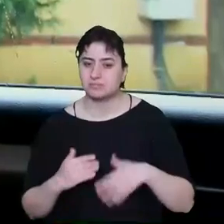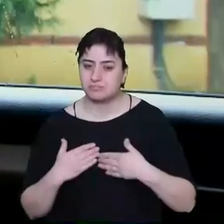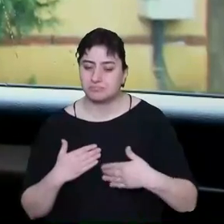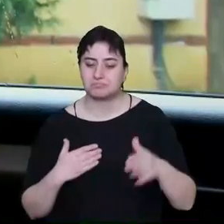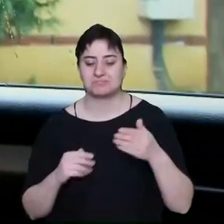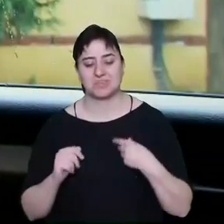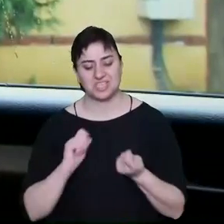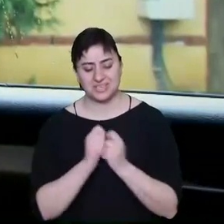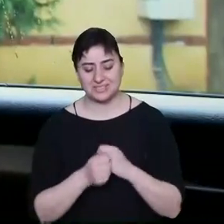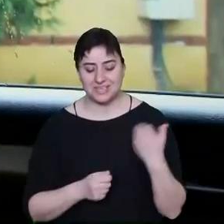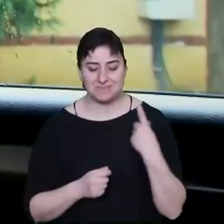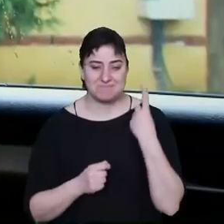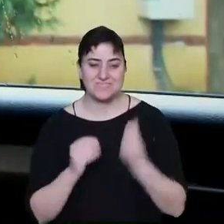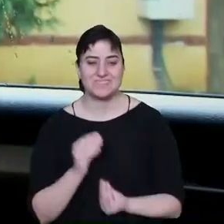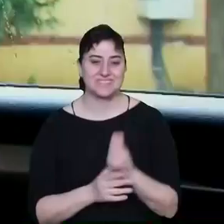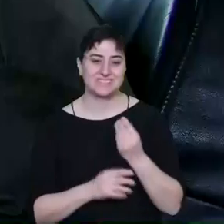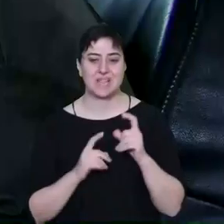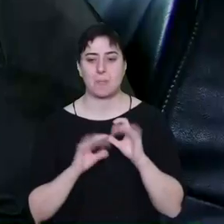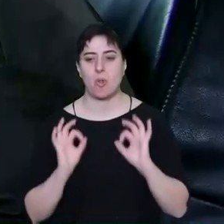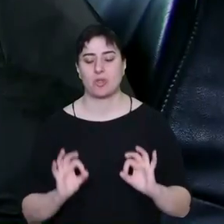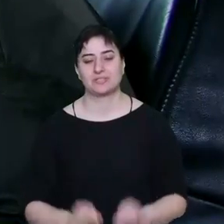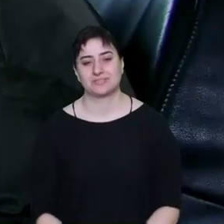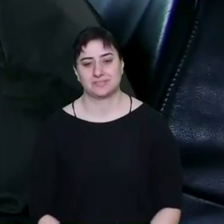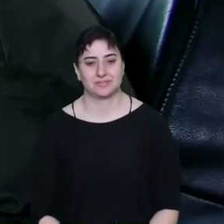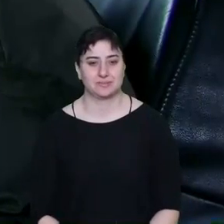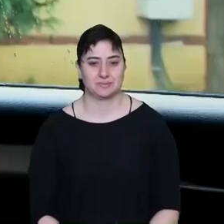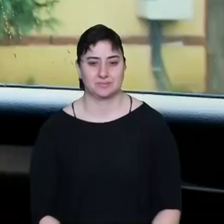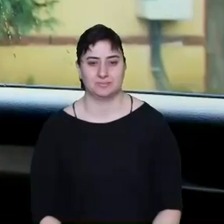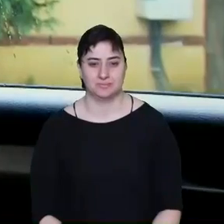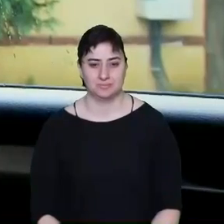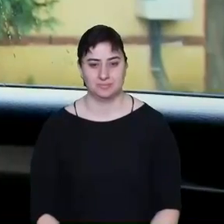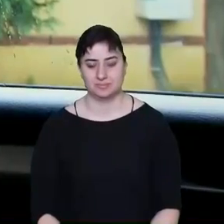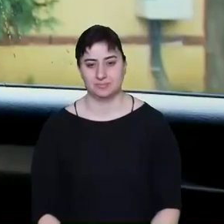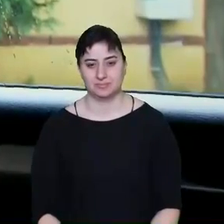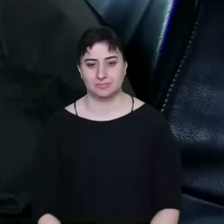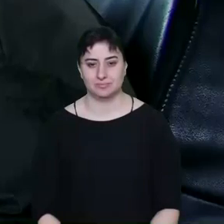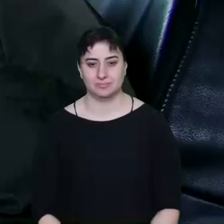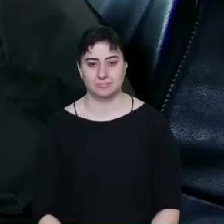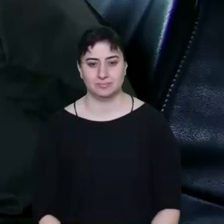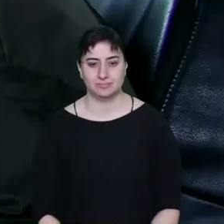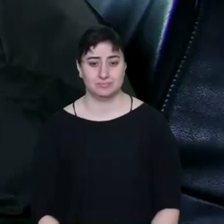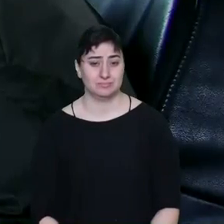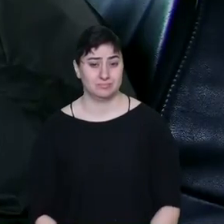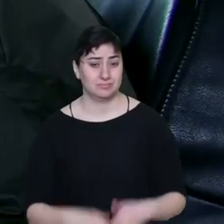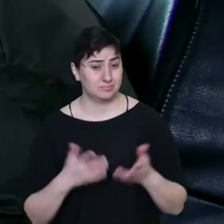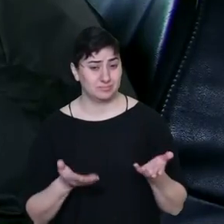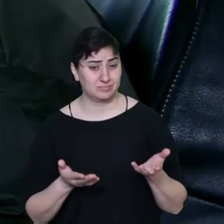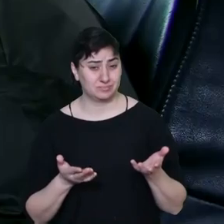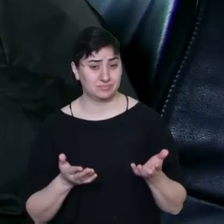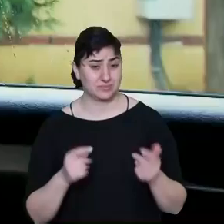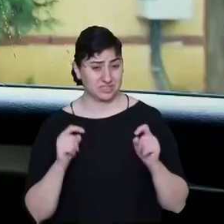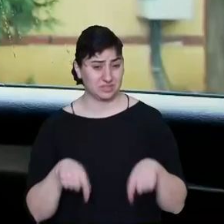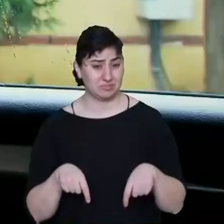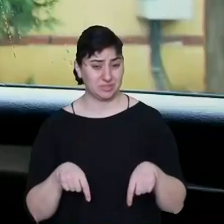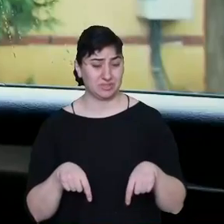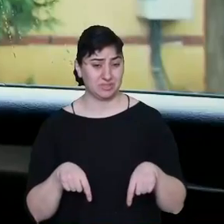Artık bambaşka, yepyeni bir Sarp olacak. Sarp'ın bu halleri Şükrü'nün hiç hoşuna gitmiyor. Yani bu